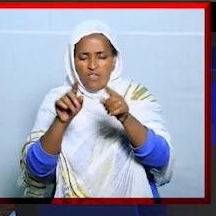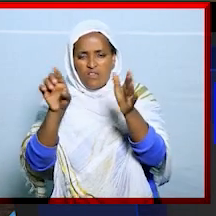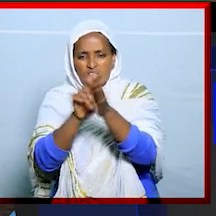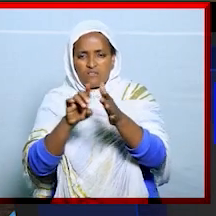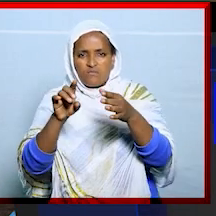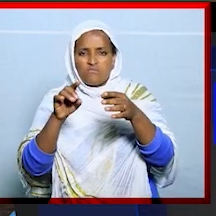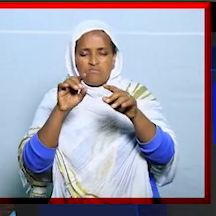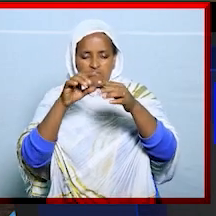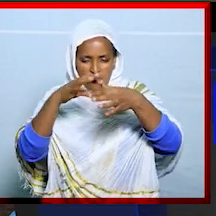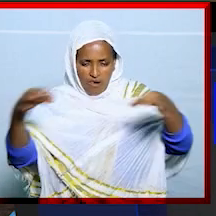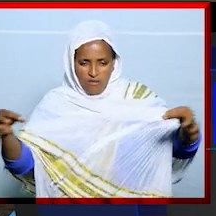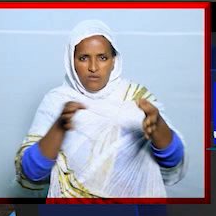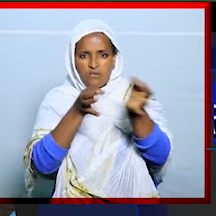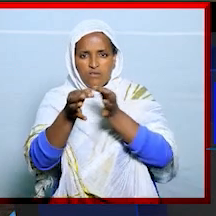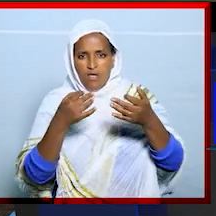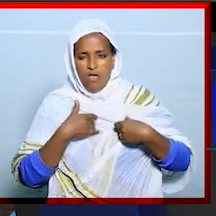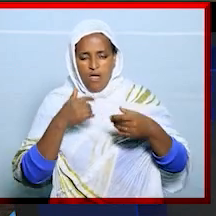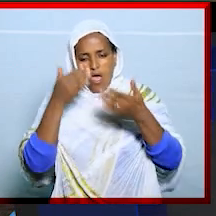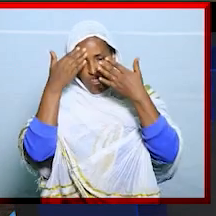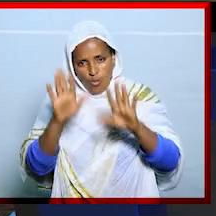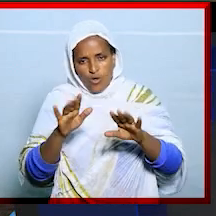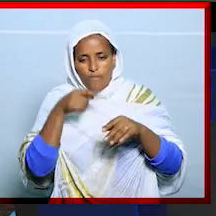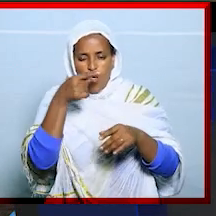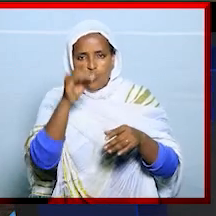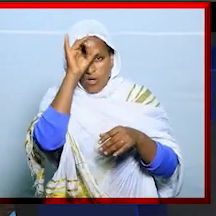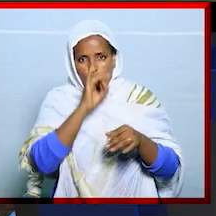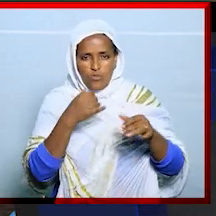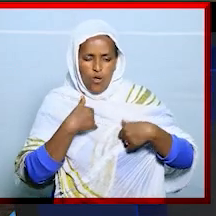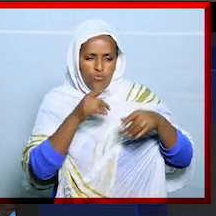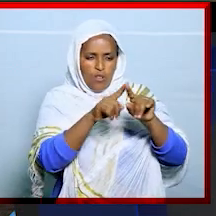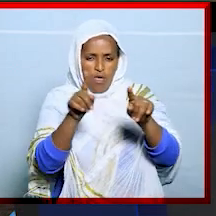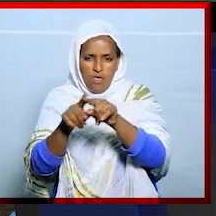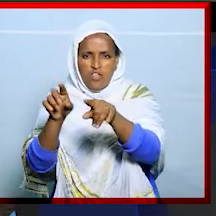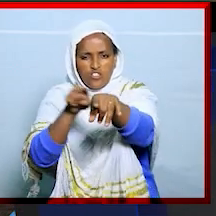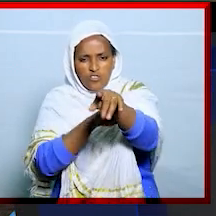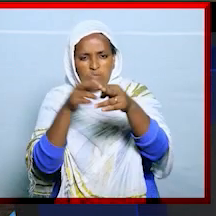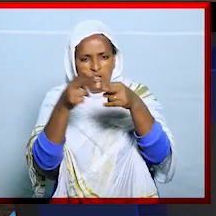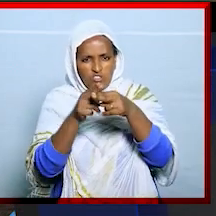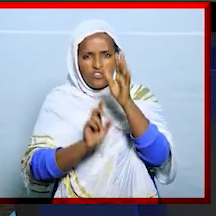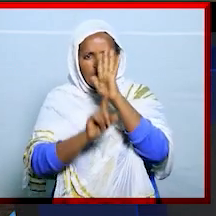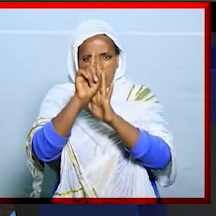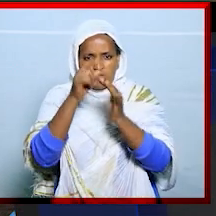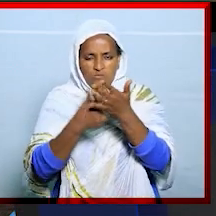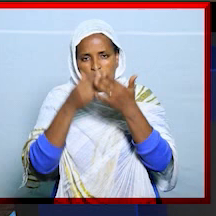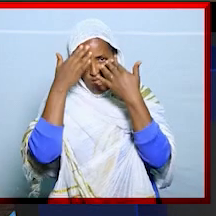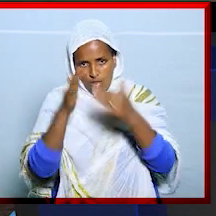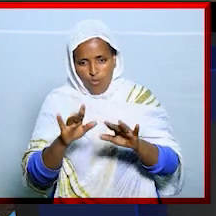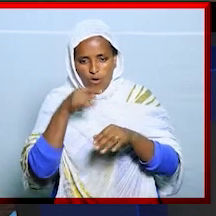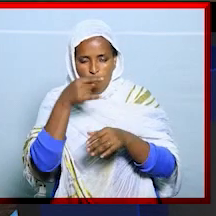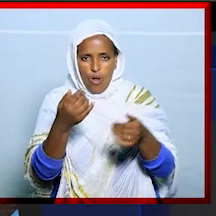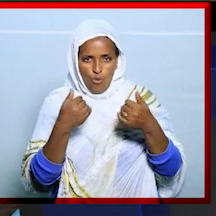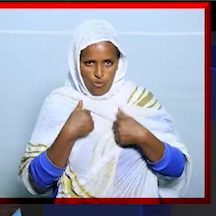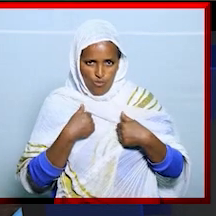የተለያየ ብይን ሀተታ የሰጡ ሊቃውንት አሉ። አይታወቅም ያሉ ሊቃውንት አሉ። ርዝመቱ አይታወቅም፣ እነዛ ሶስት ቀናት